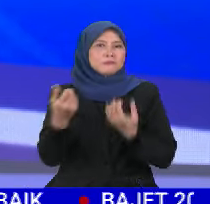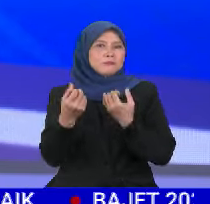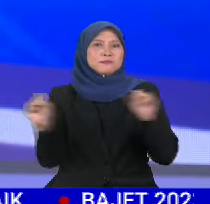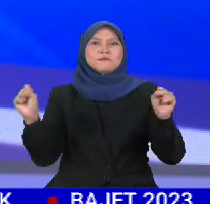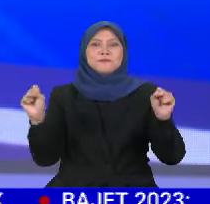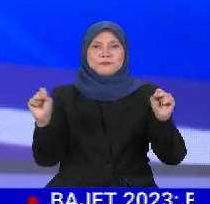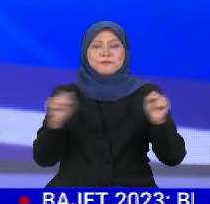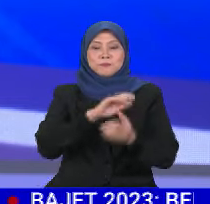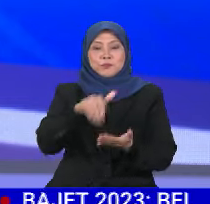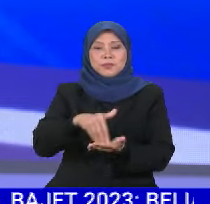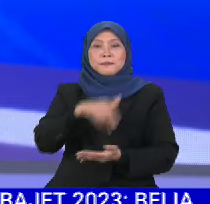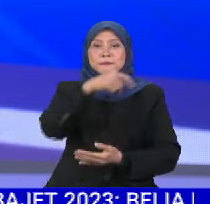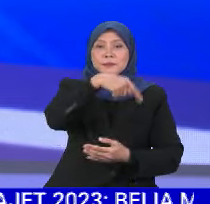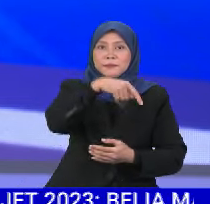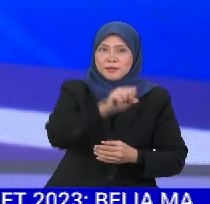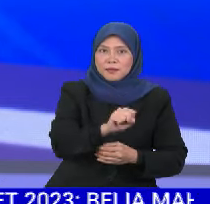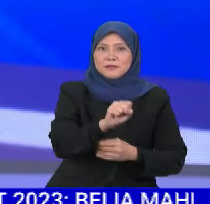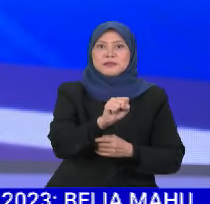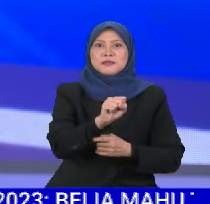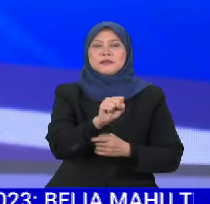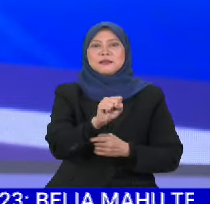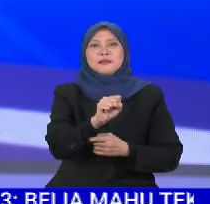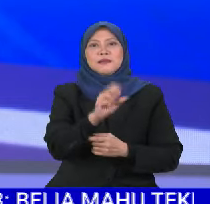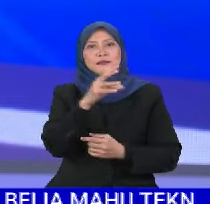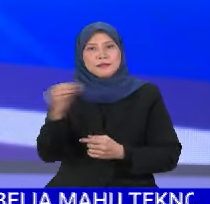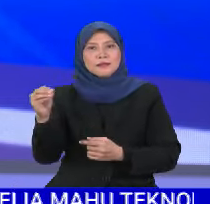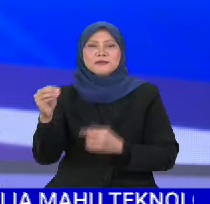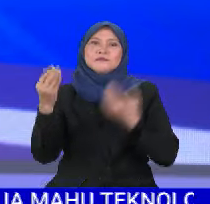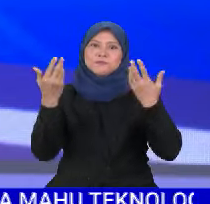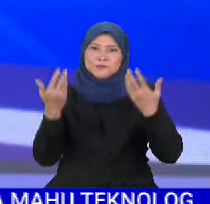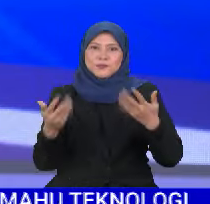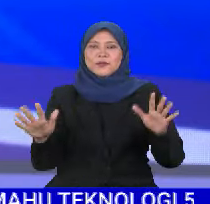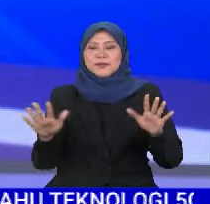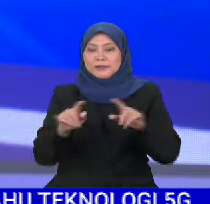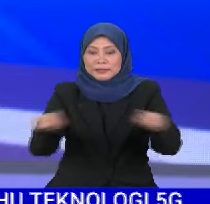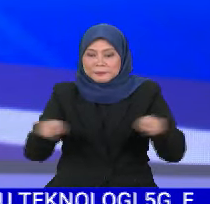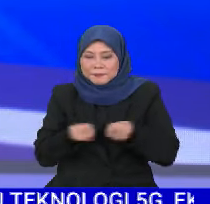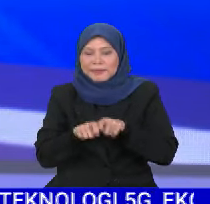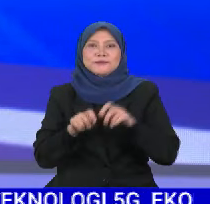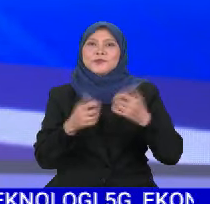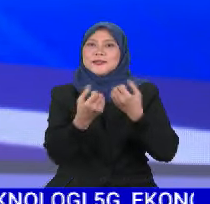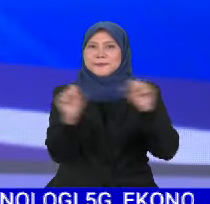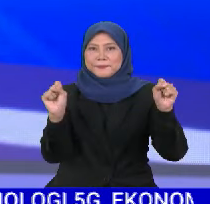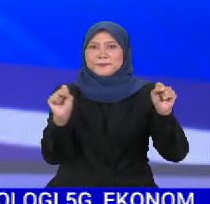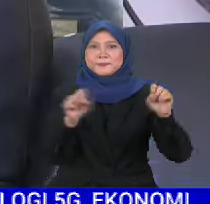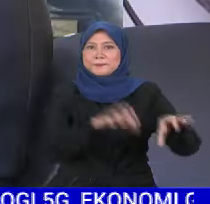penyediaan Pusat Pemindahan Sementara PPS juga telah dikenal pasti.